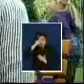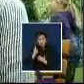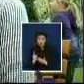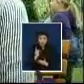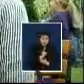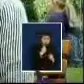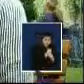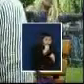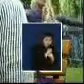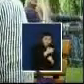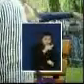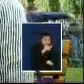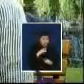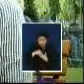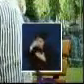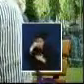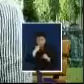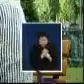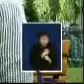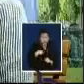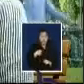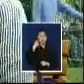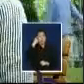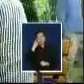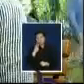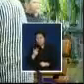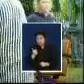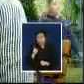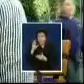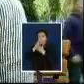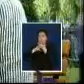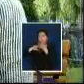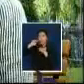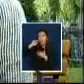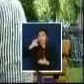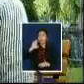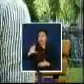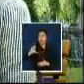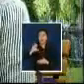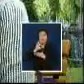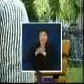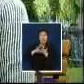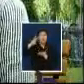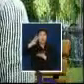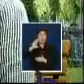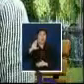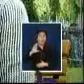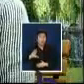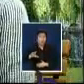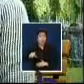าชีวะไปด้วยเราก็ได้มีการทำความร่วมมือนี้กับภาค วิทยาลัยอาชีวะด้วยนะค